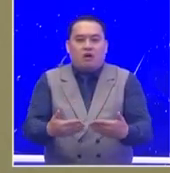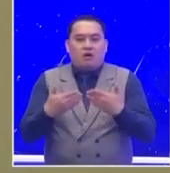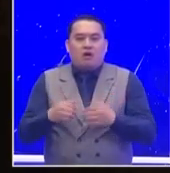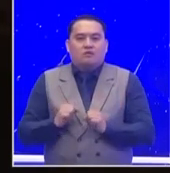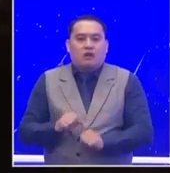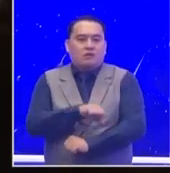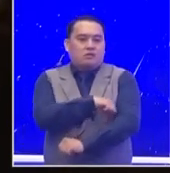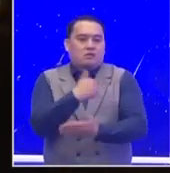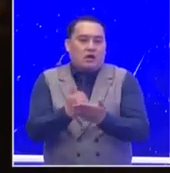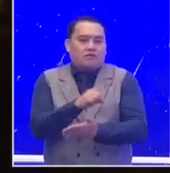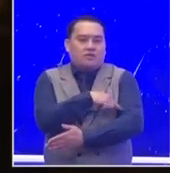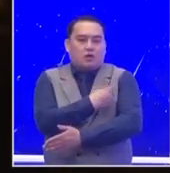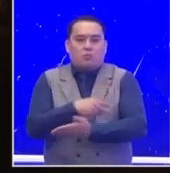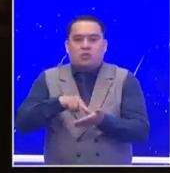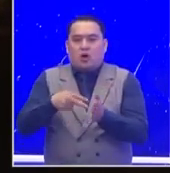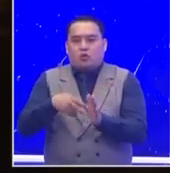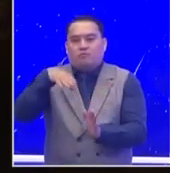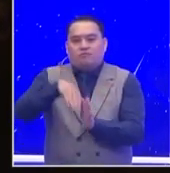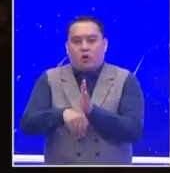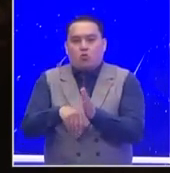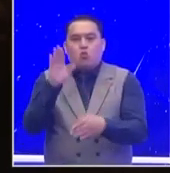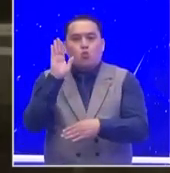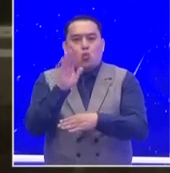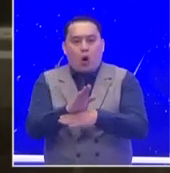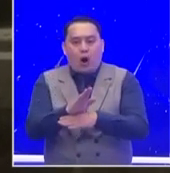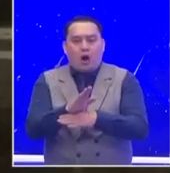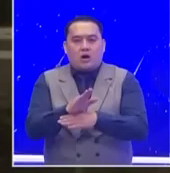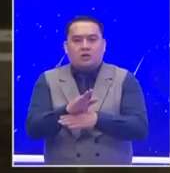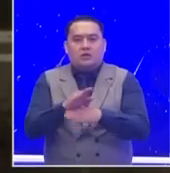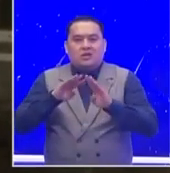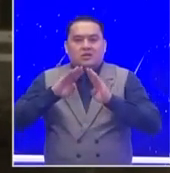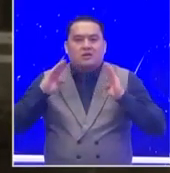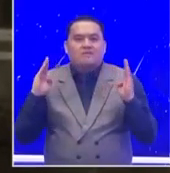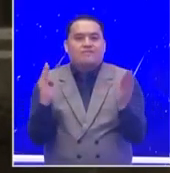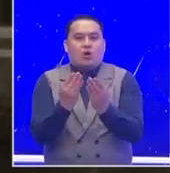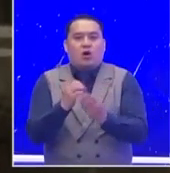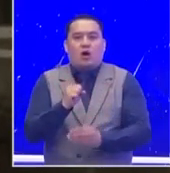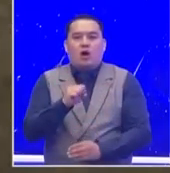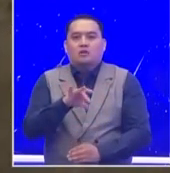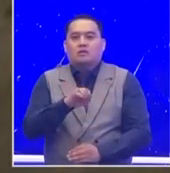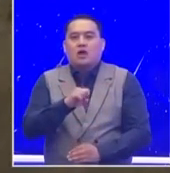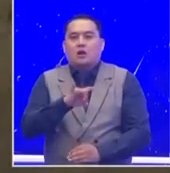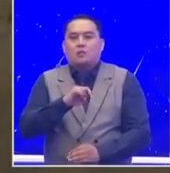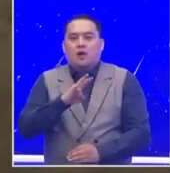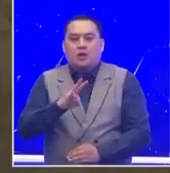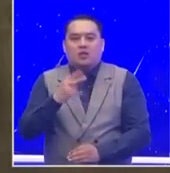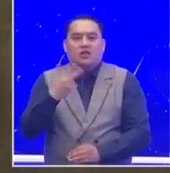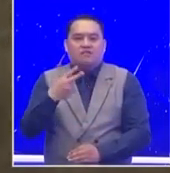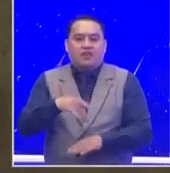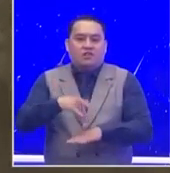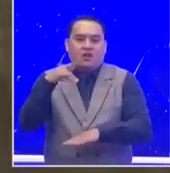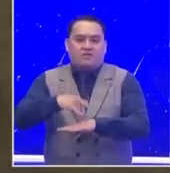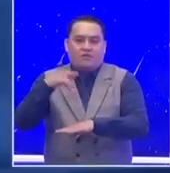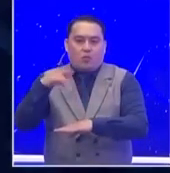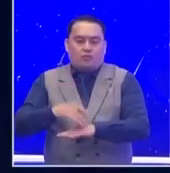главный санитарный врач области планирует внести постановление на оцепление жилого комплекса «Асыл-Арман». Всего это более 20